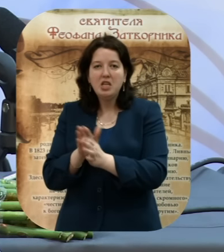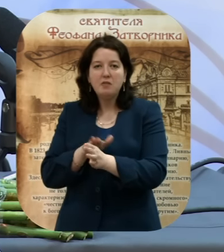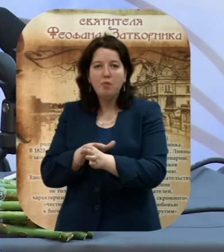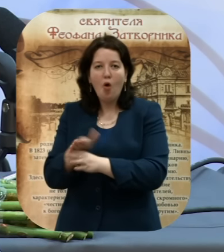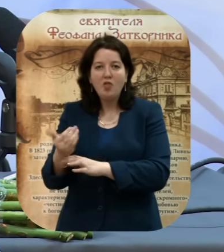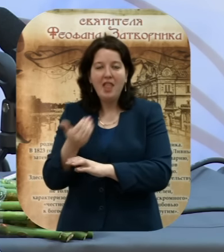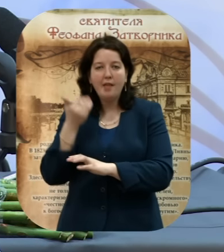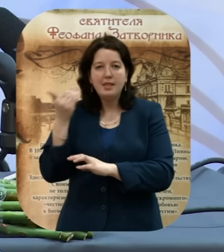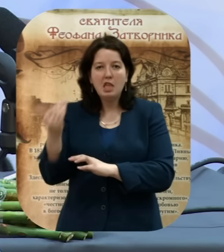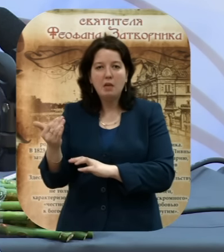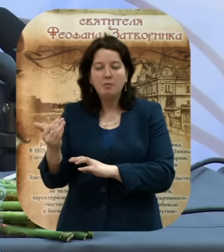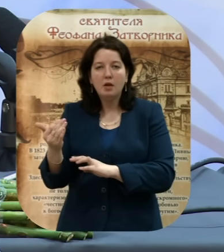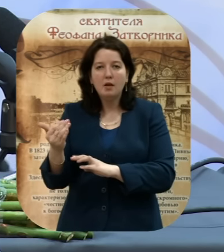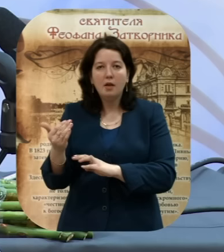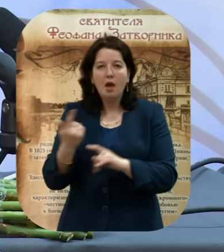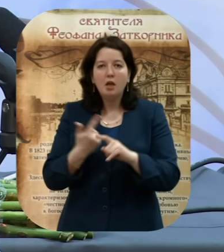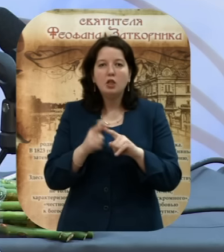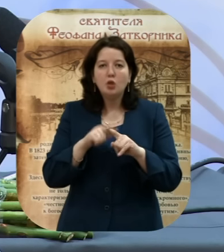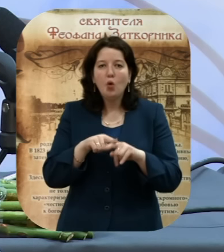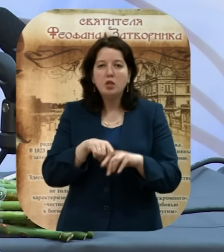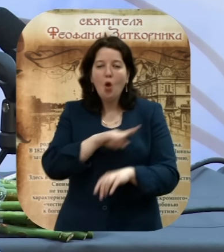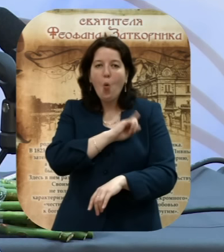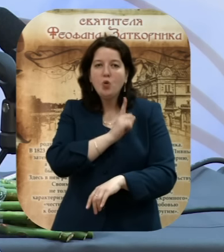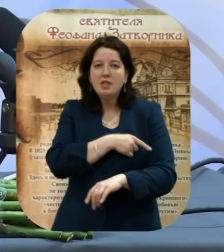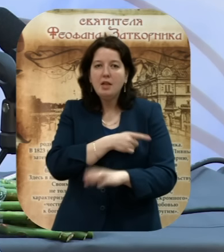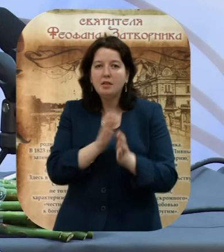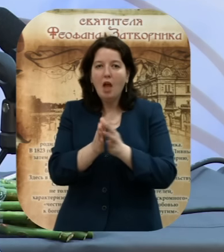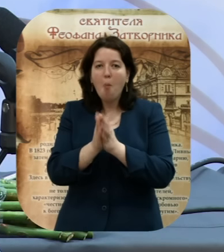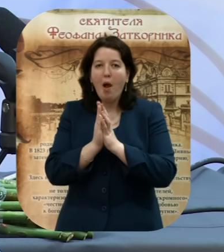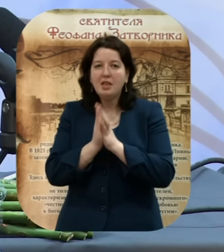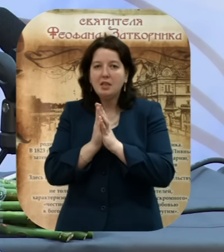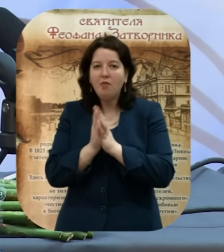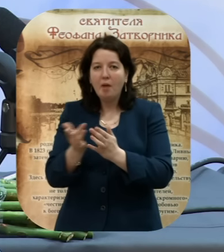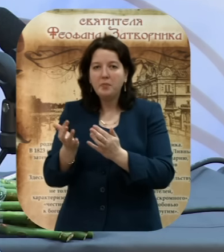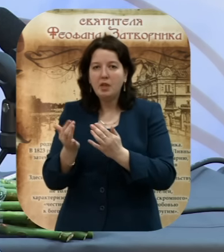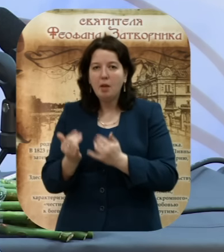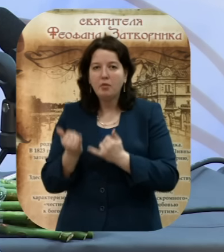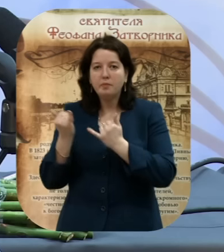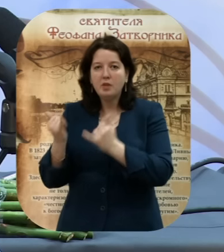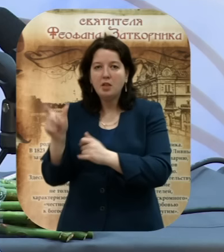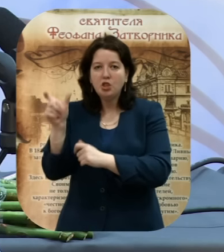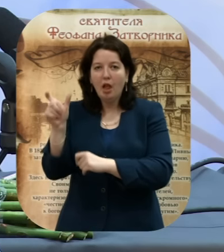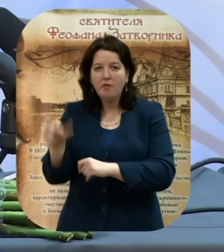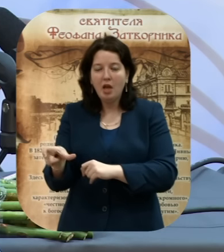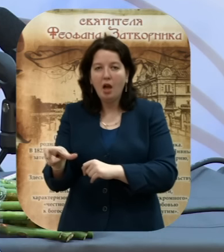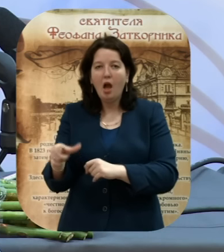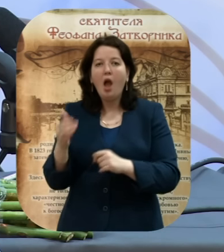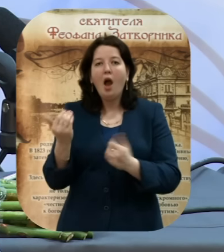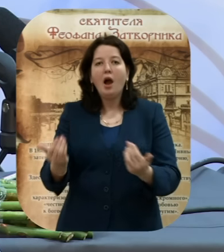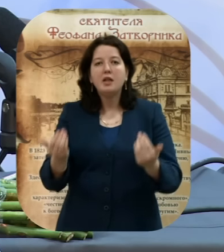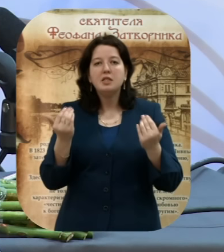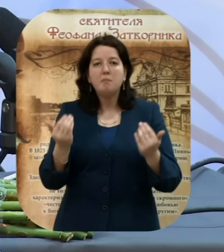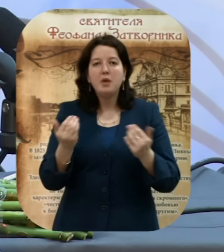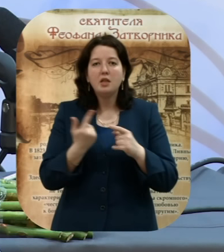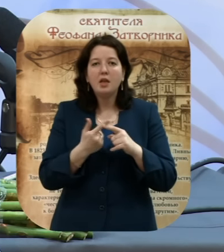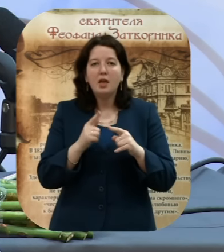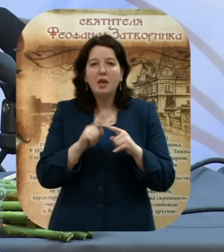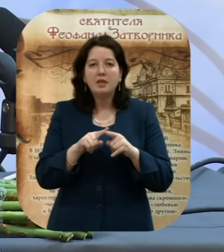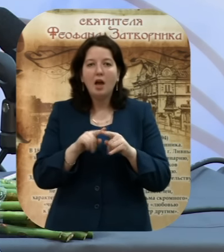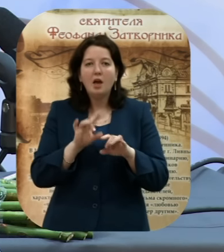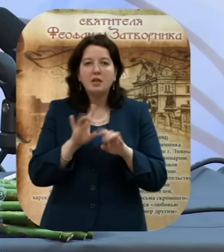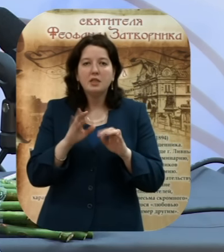Вот оказывается, что то есть усиленная требовалась молитва. Вот. Ну, а теперь, я не знаю, это такие вплоть до